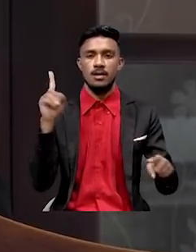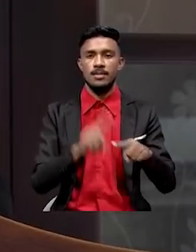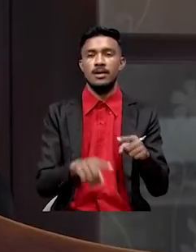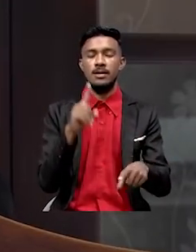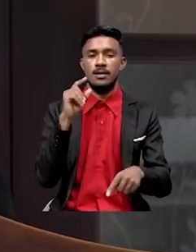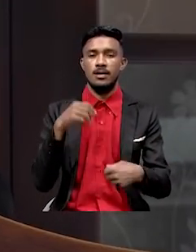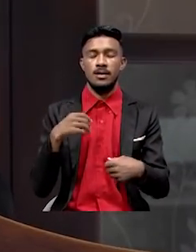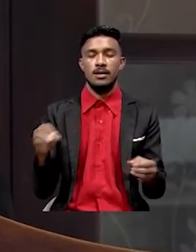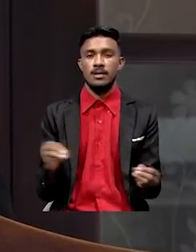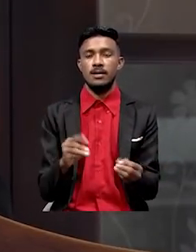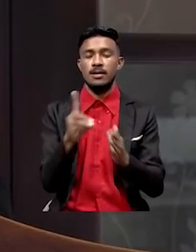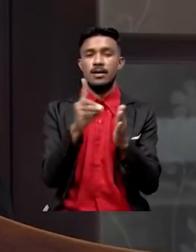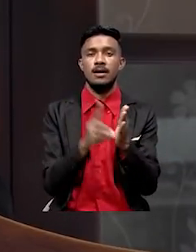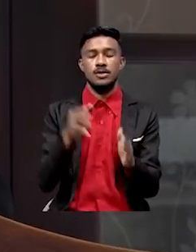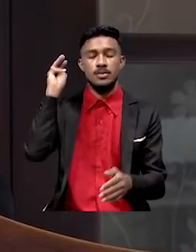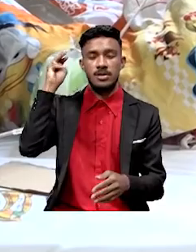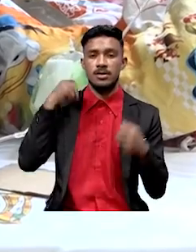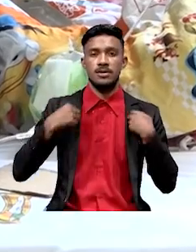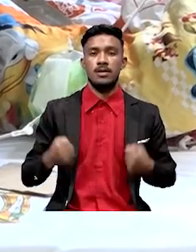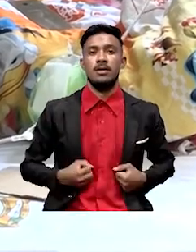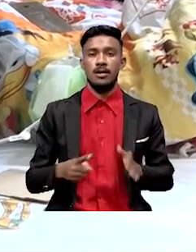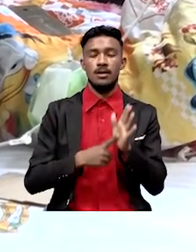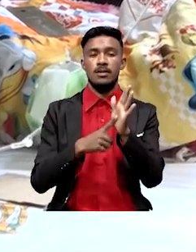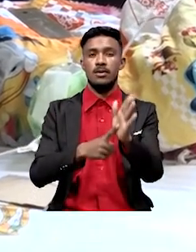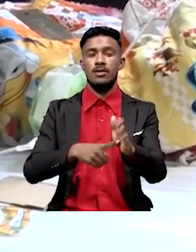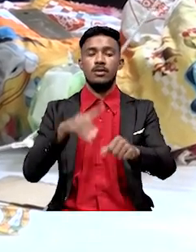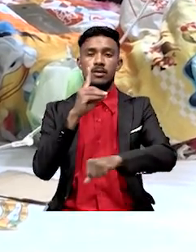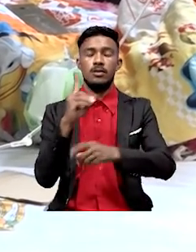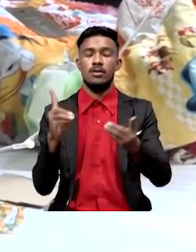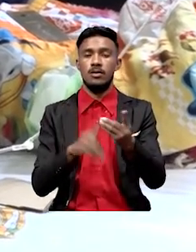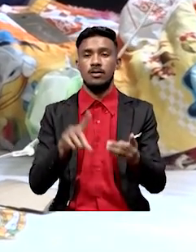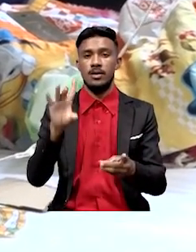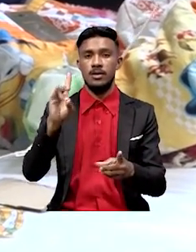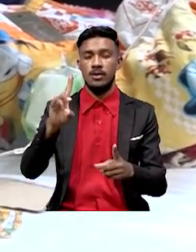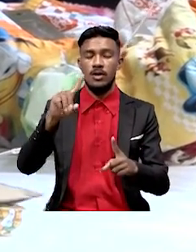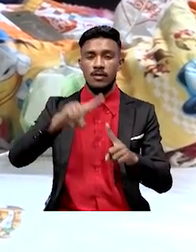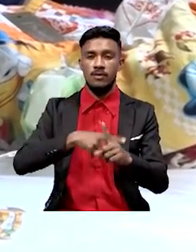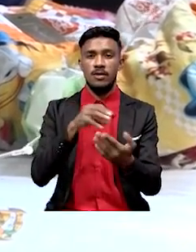hospital Dados Ministério da Saúde hatudu to iha lorong hitu fulan Fevereiro tinang ne